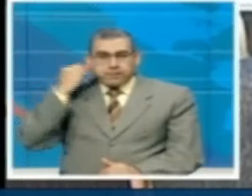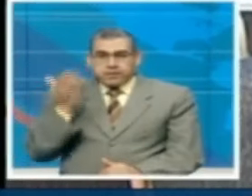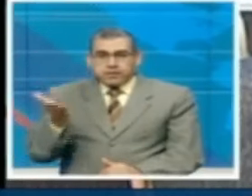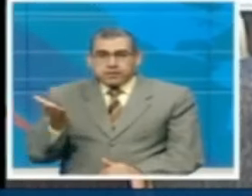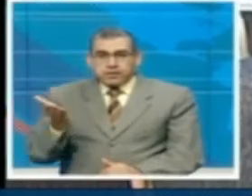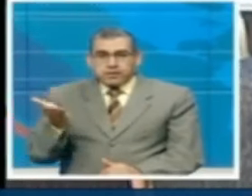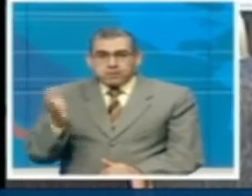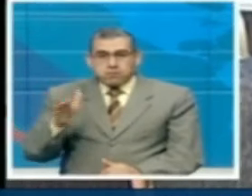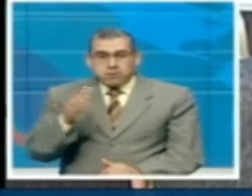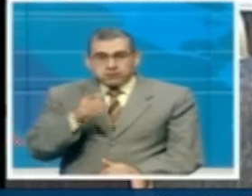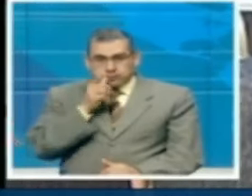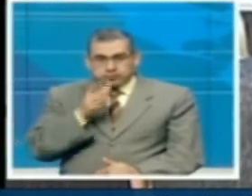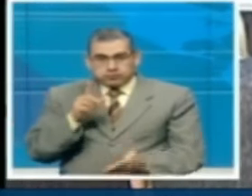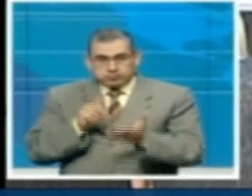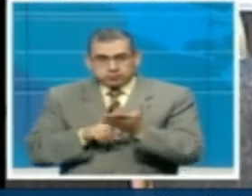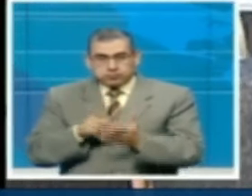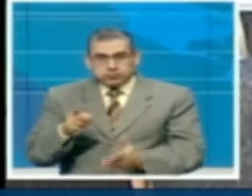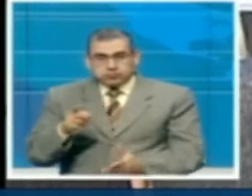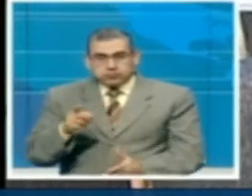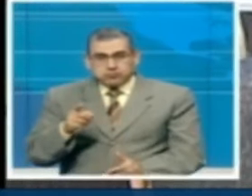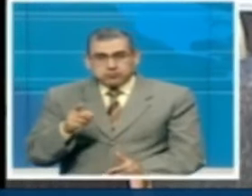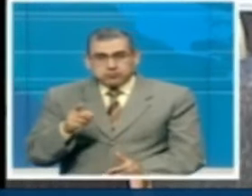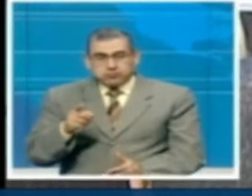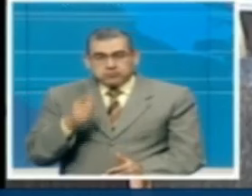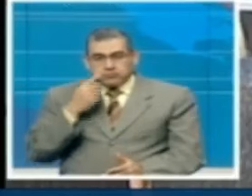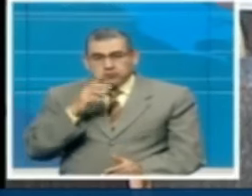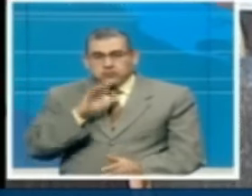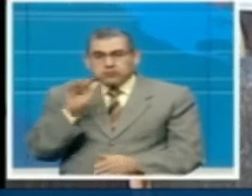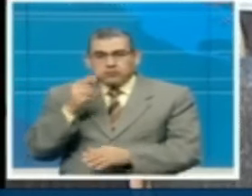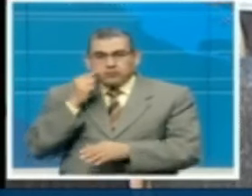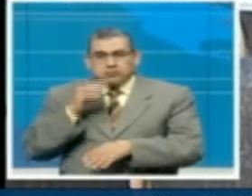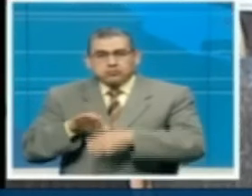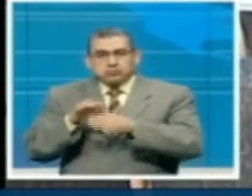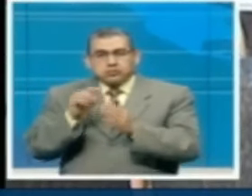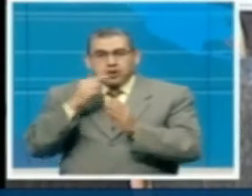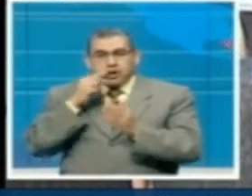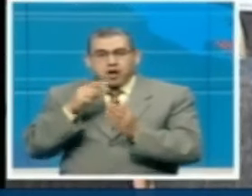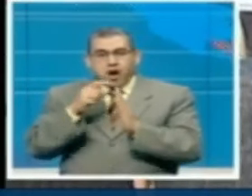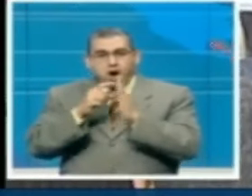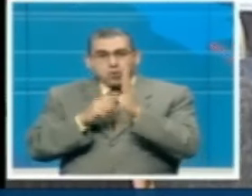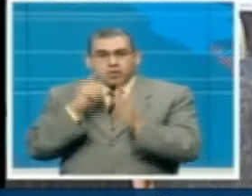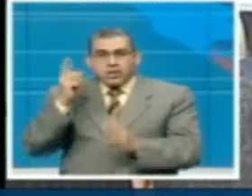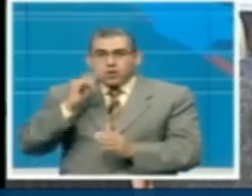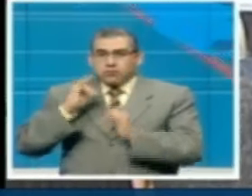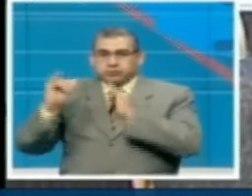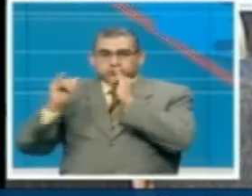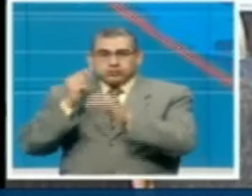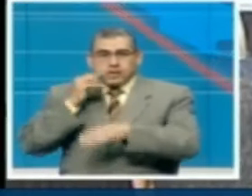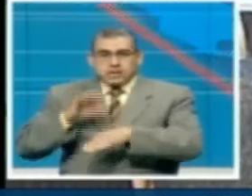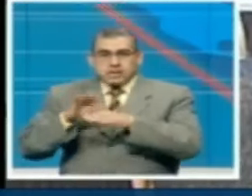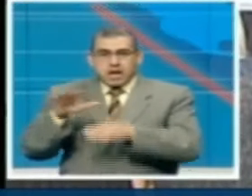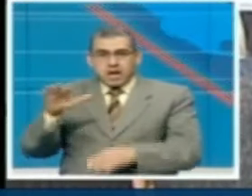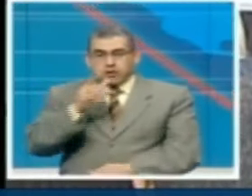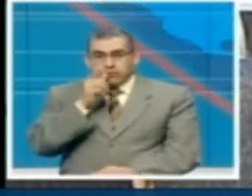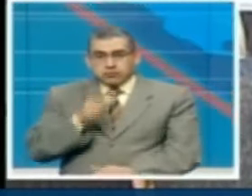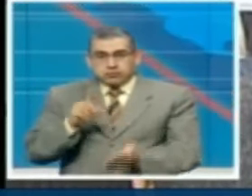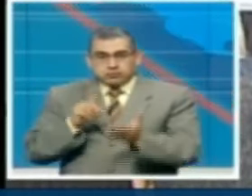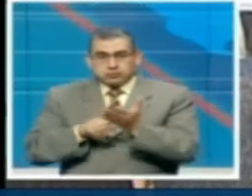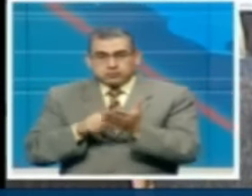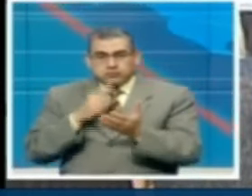يتعدى أي مراعاة للقواعد القانون الدولي الإنساني، ويضع